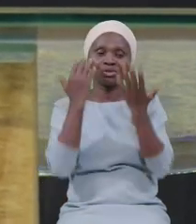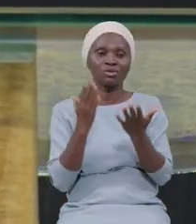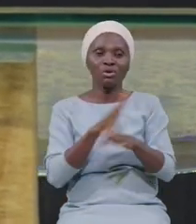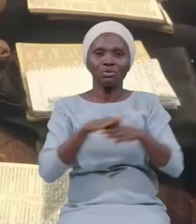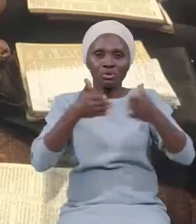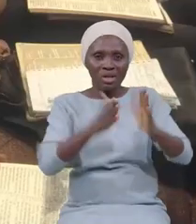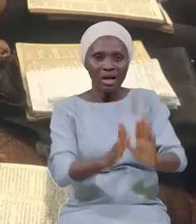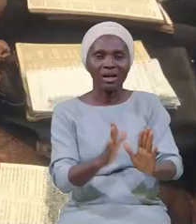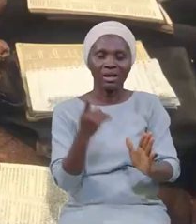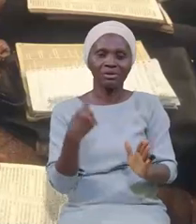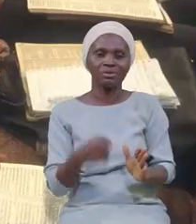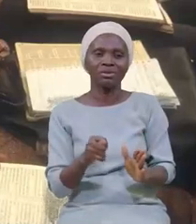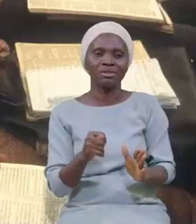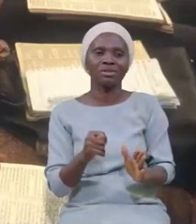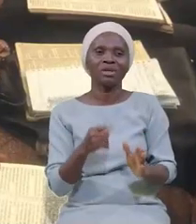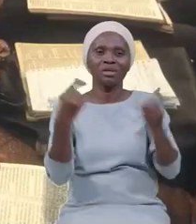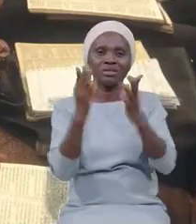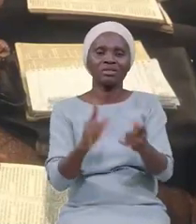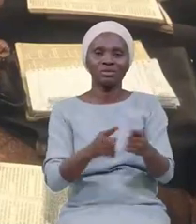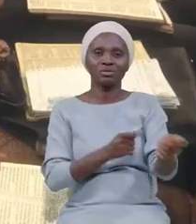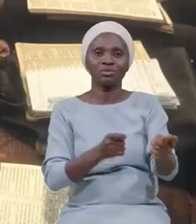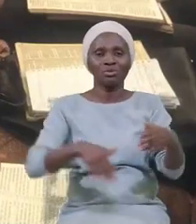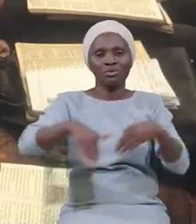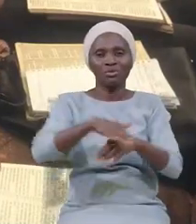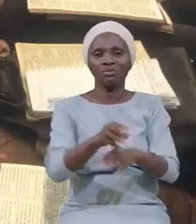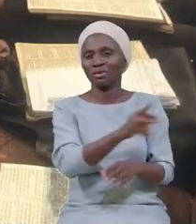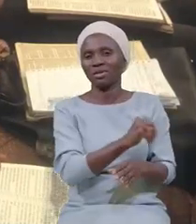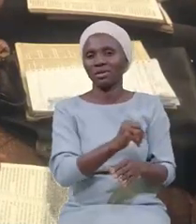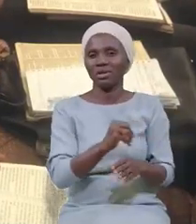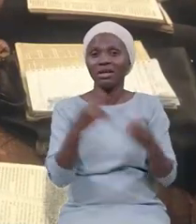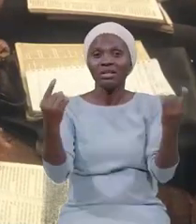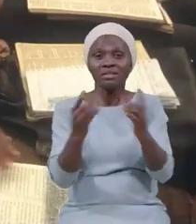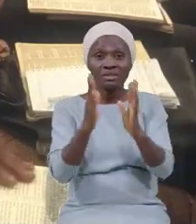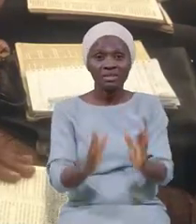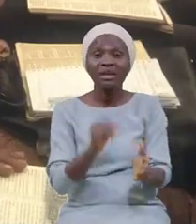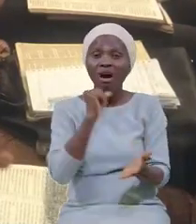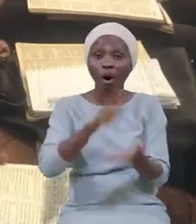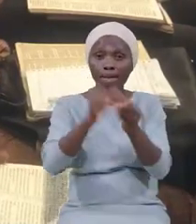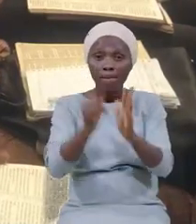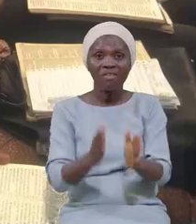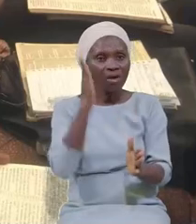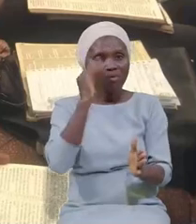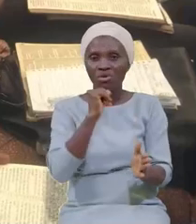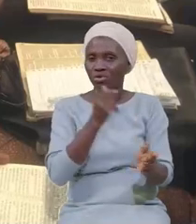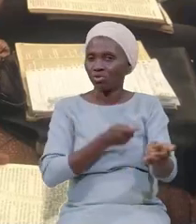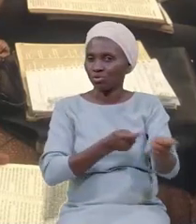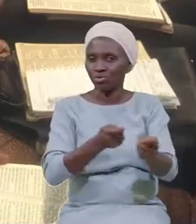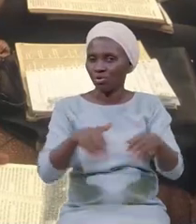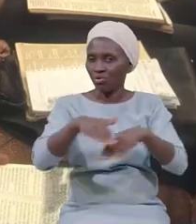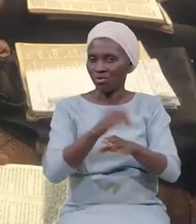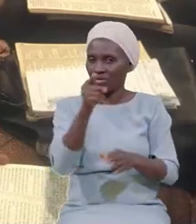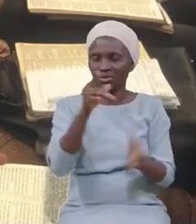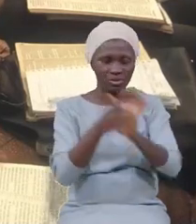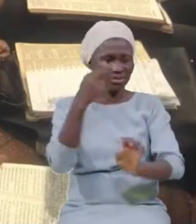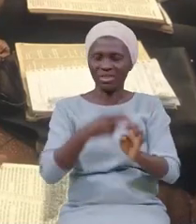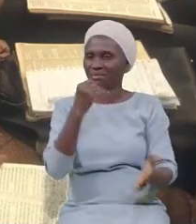Les incroyants ne vont pas régner sur vous. Les gens des pouvoirs maléfiques ne régneront pas sur vous.